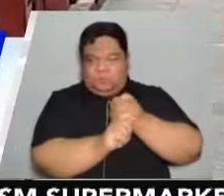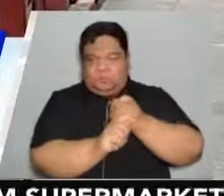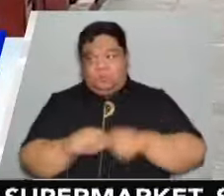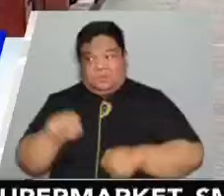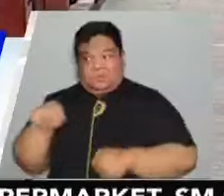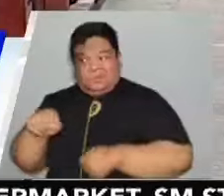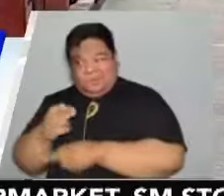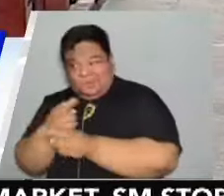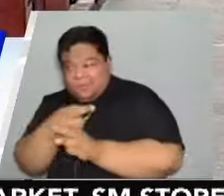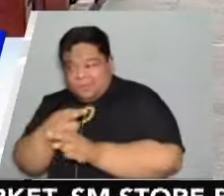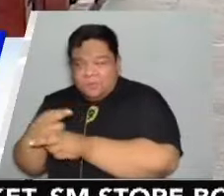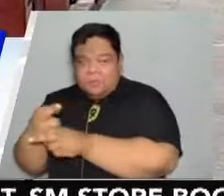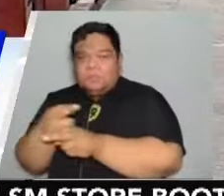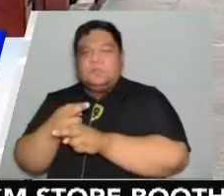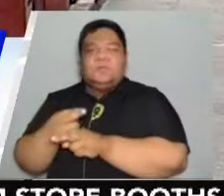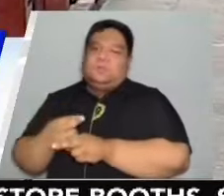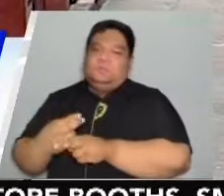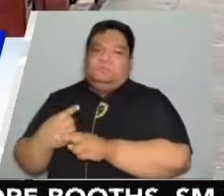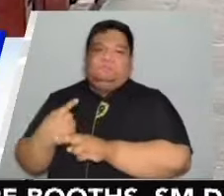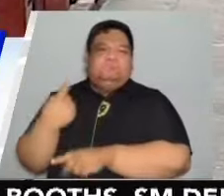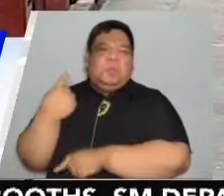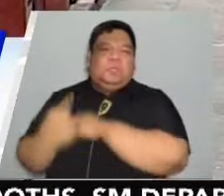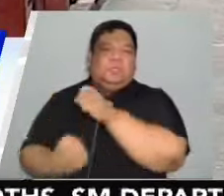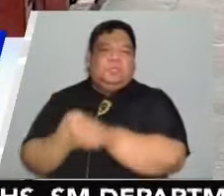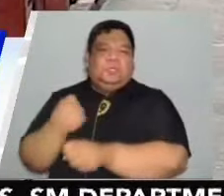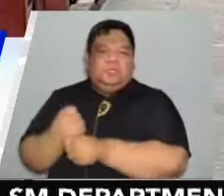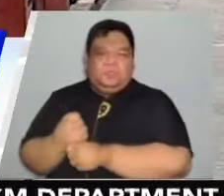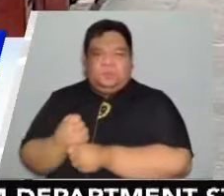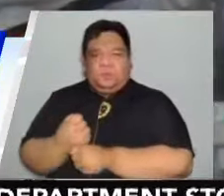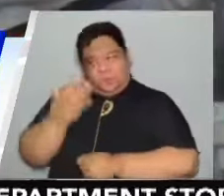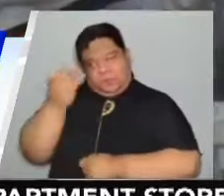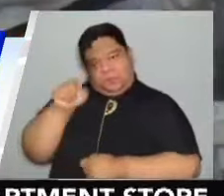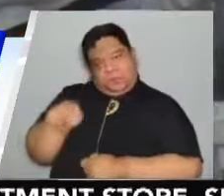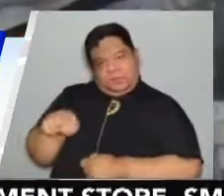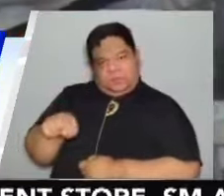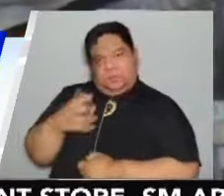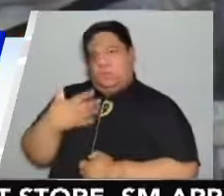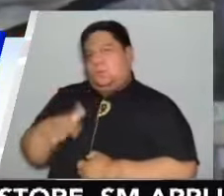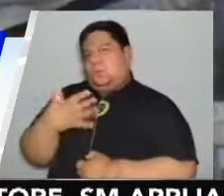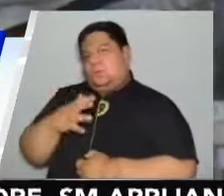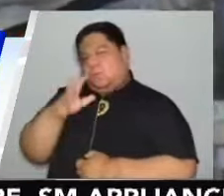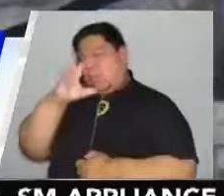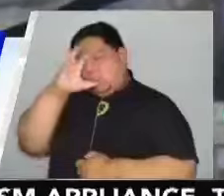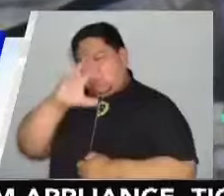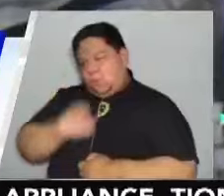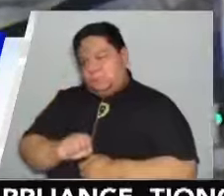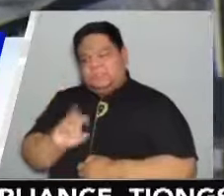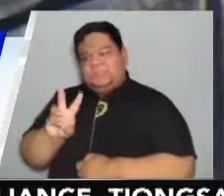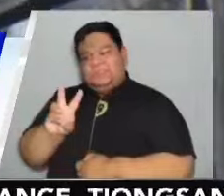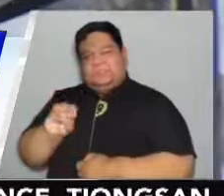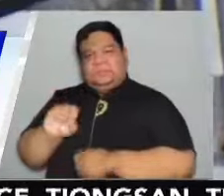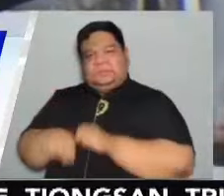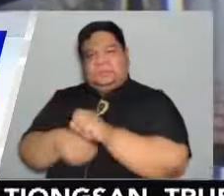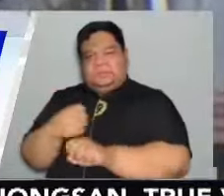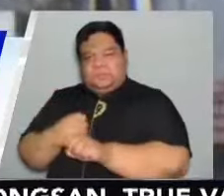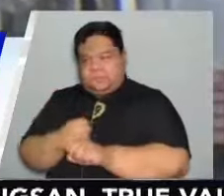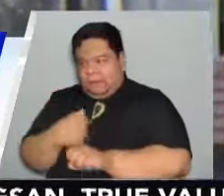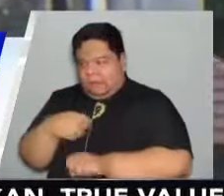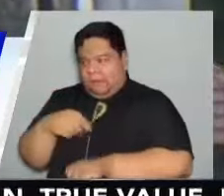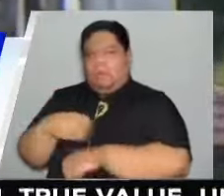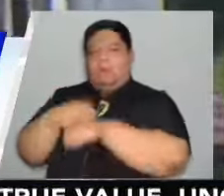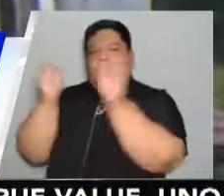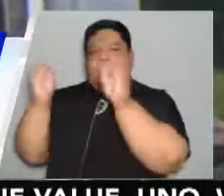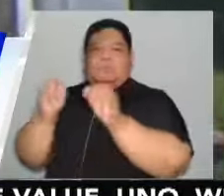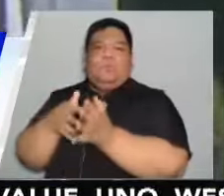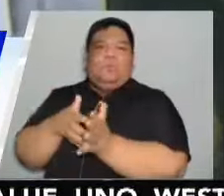sa 60 taong gulang na natulay dahil nakitaan ito ng vulnerability at delikado kapag